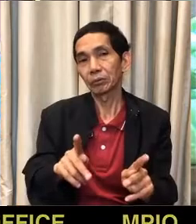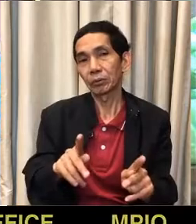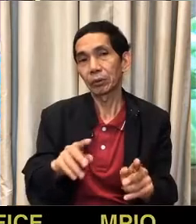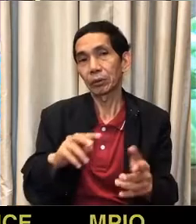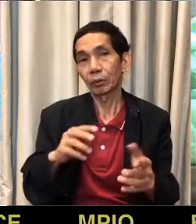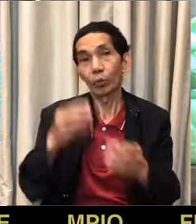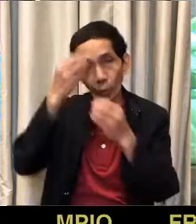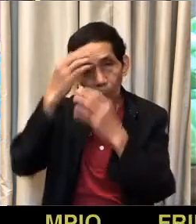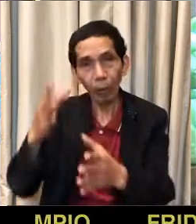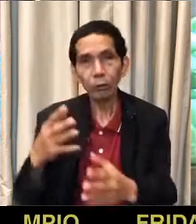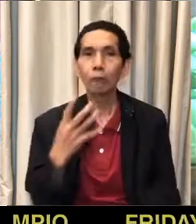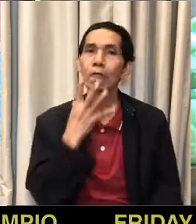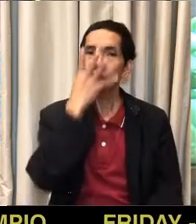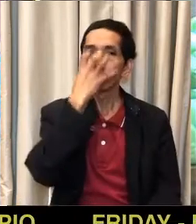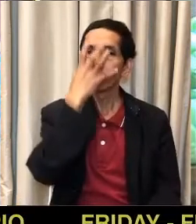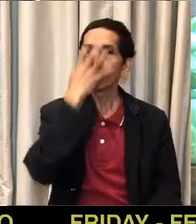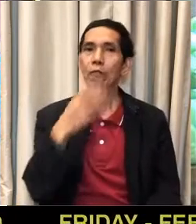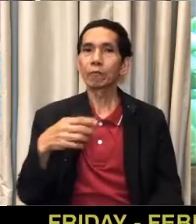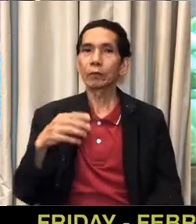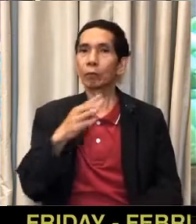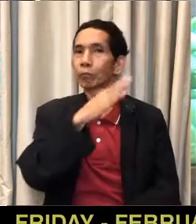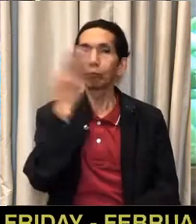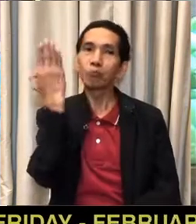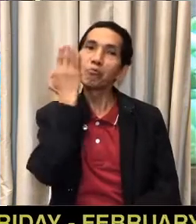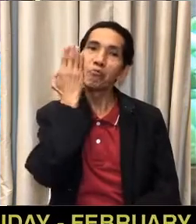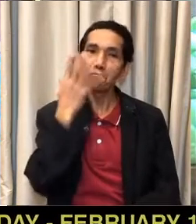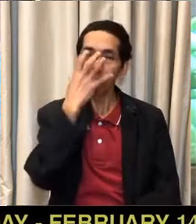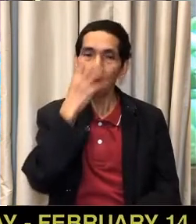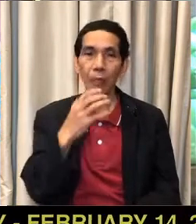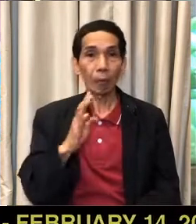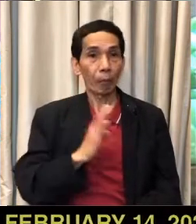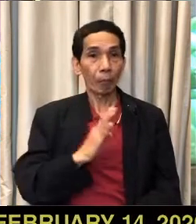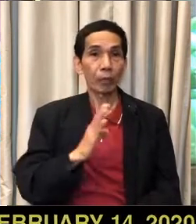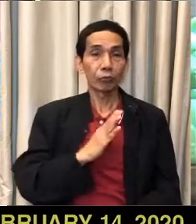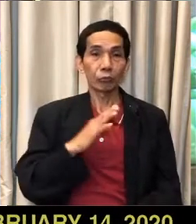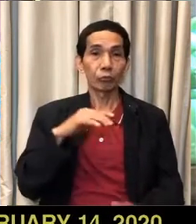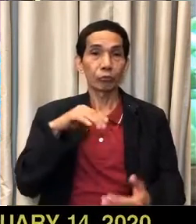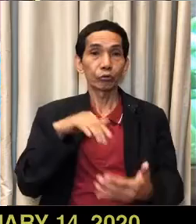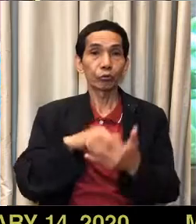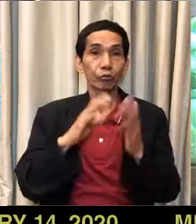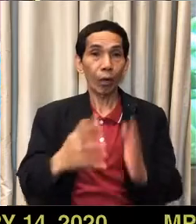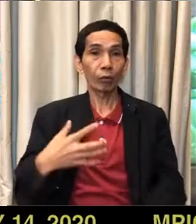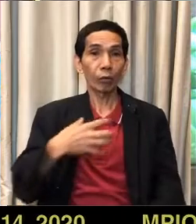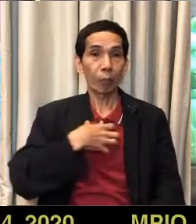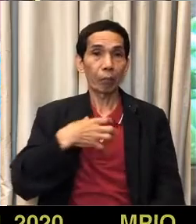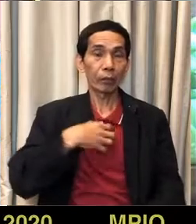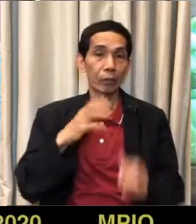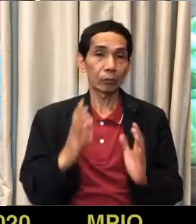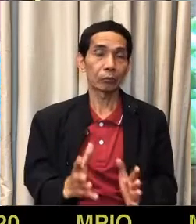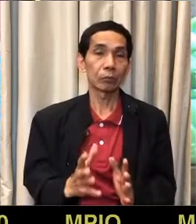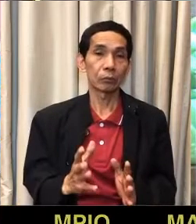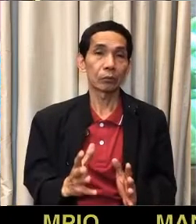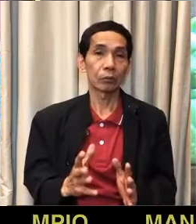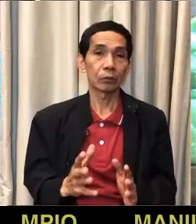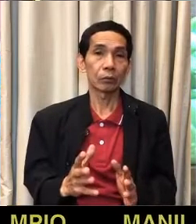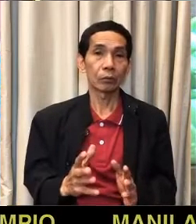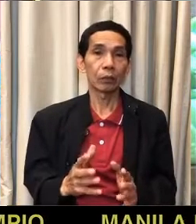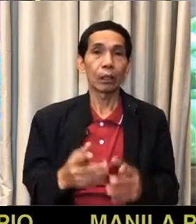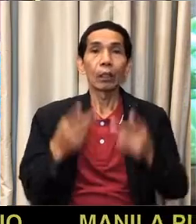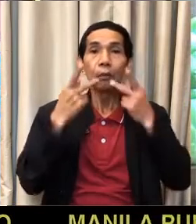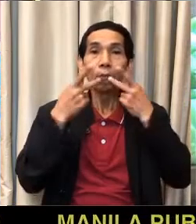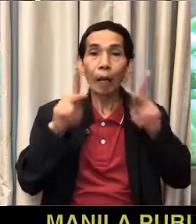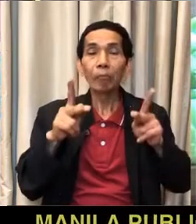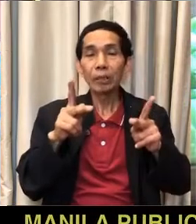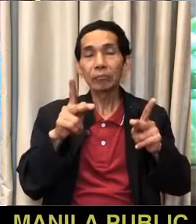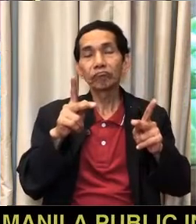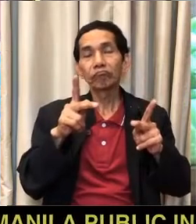Imbis na sumunod tayo, naggalit-galitan pa yung driver. Buti mabait yung complainant. Kung hindi, yan, Republic Act